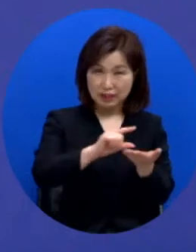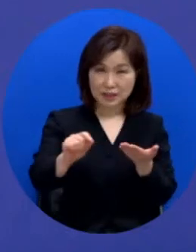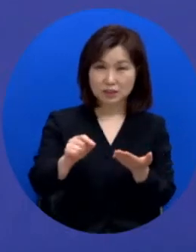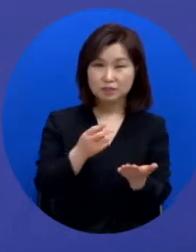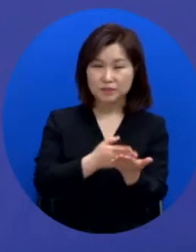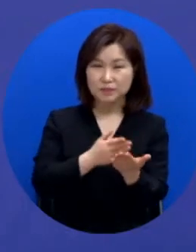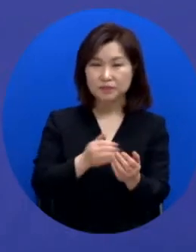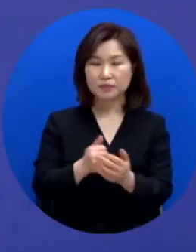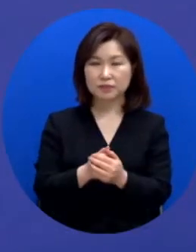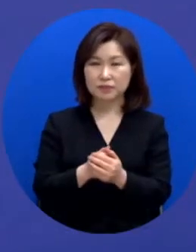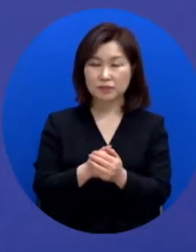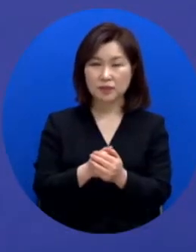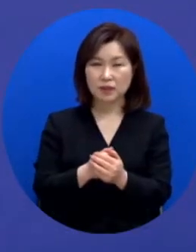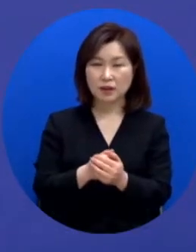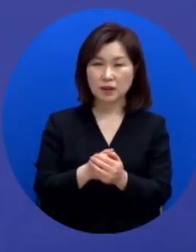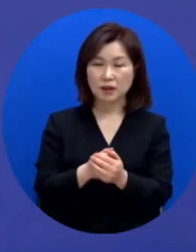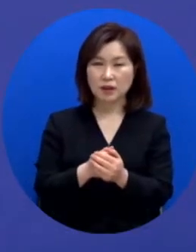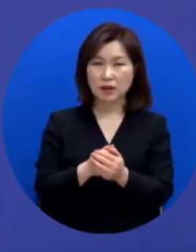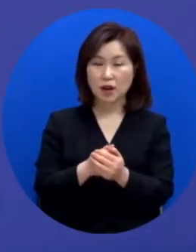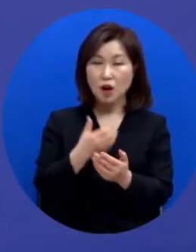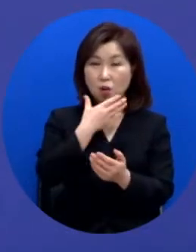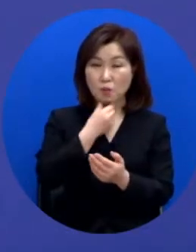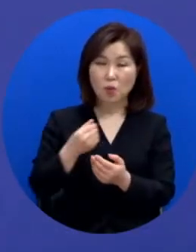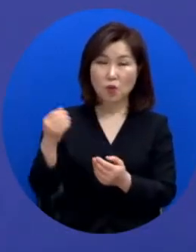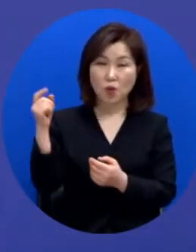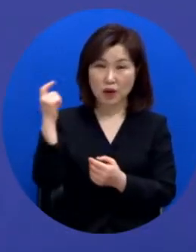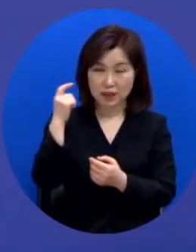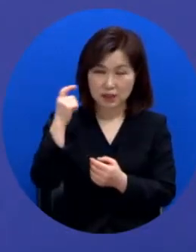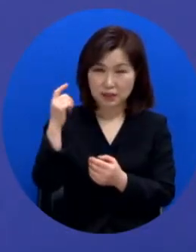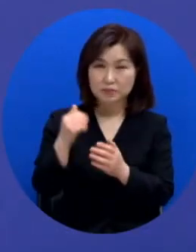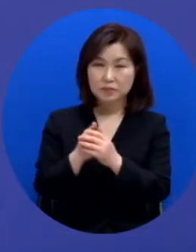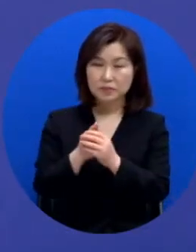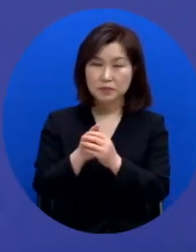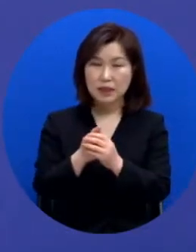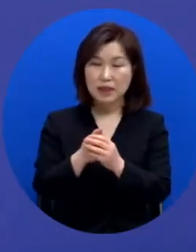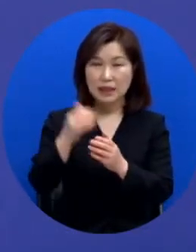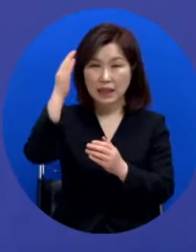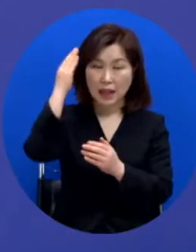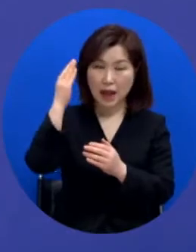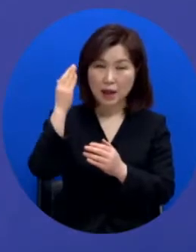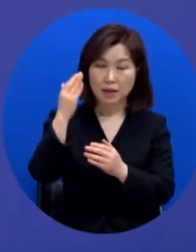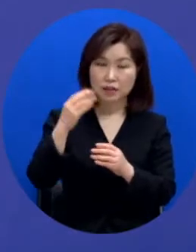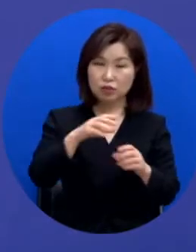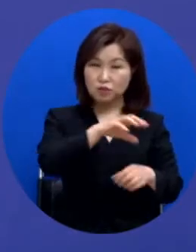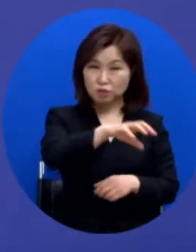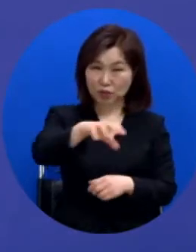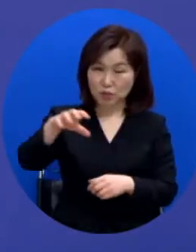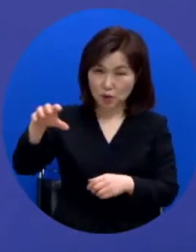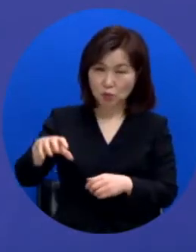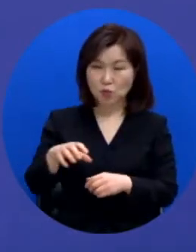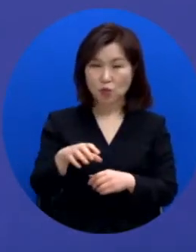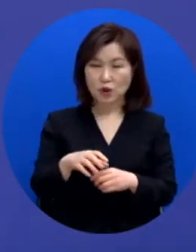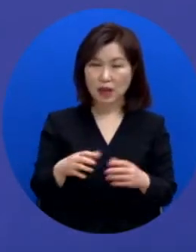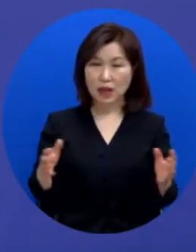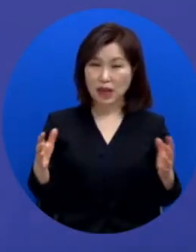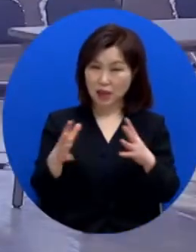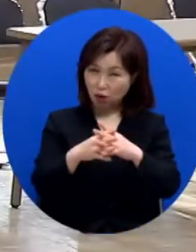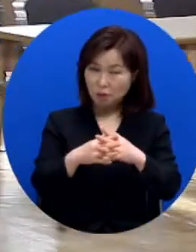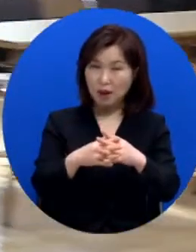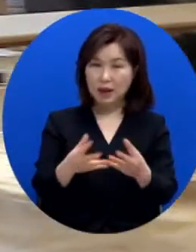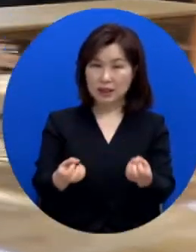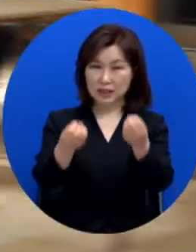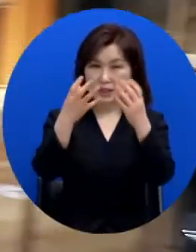전북 성시화운동 군부와 복음 의 전 암이 대한민국 방방곡곡 복음 심기 캠페인 협약식 을 진행했습니다